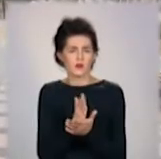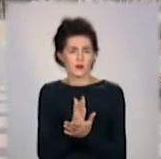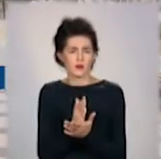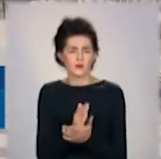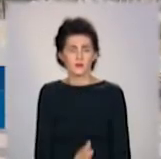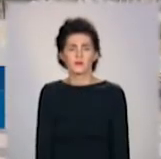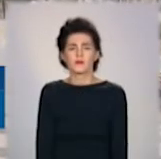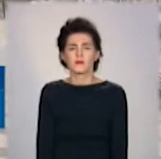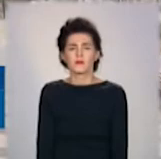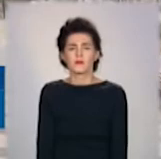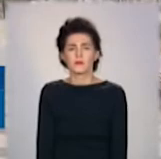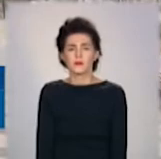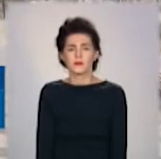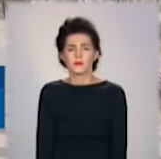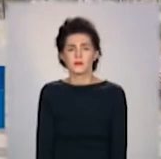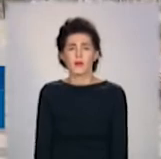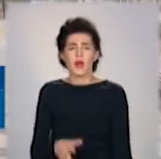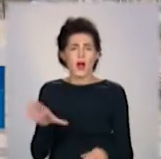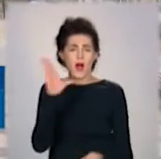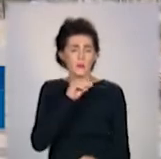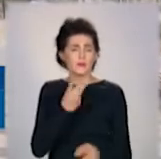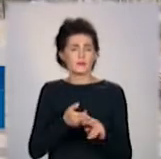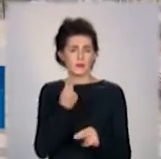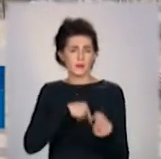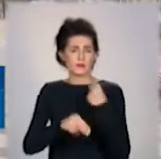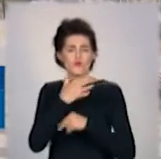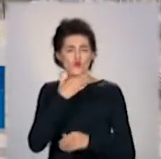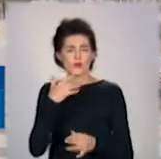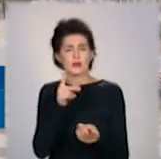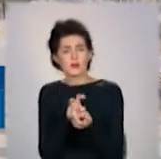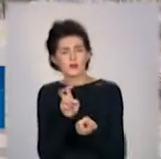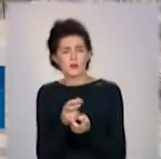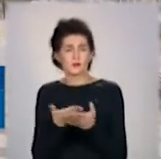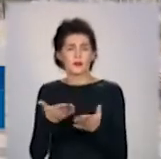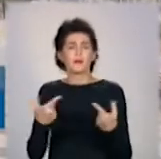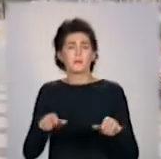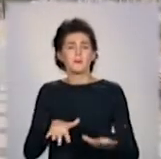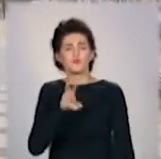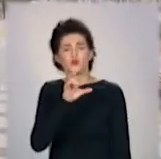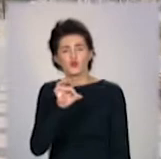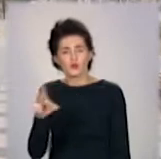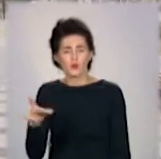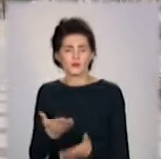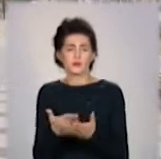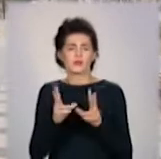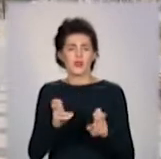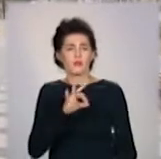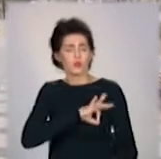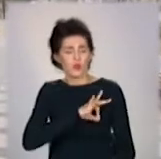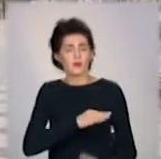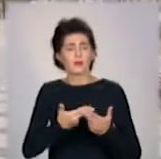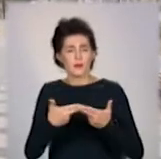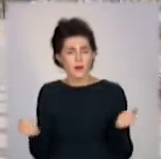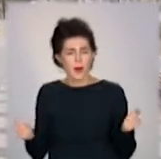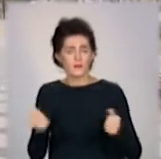регулювати чисельність гризунів, які мешкають на смітниках, тобто вони приносять таку користь, це можна